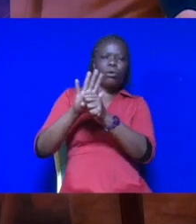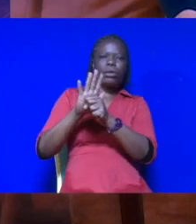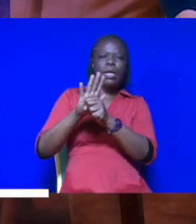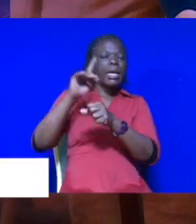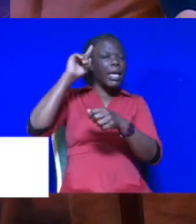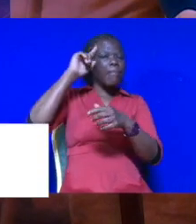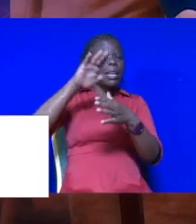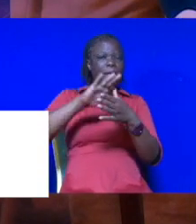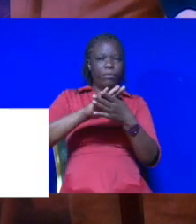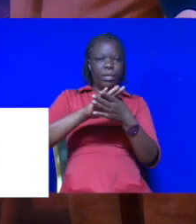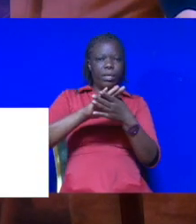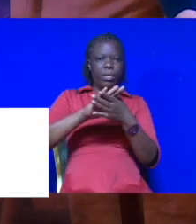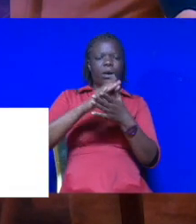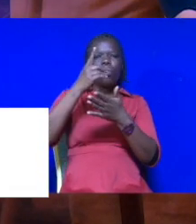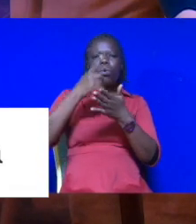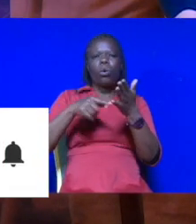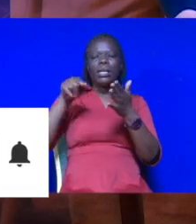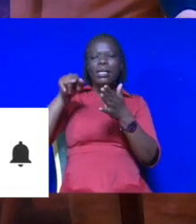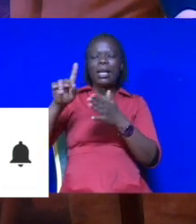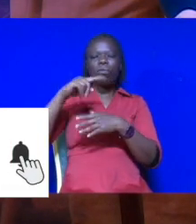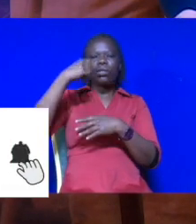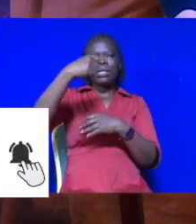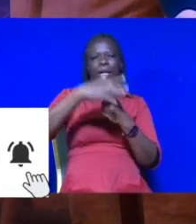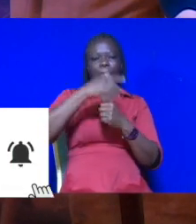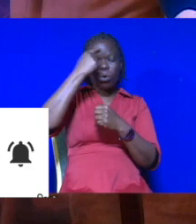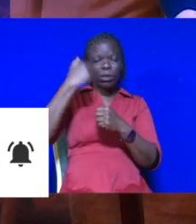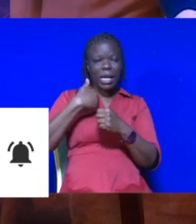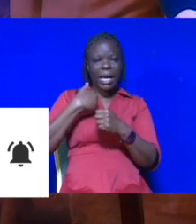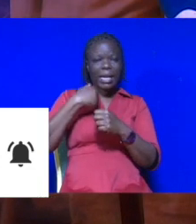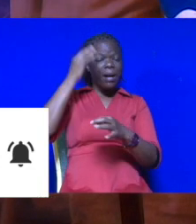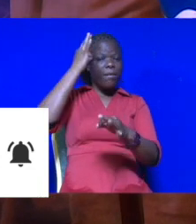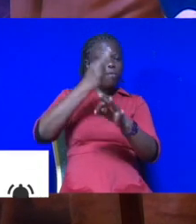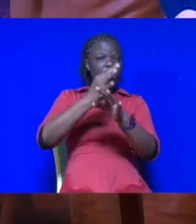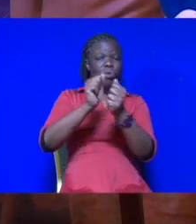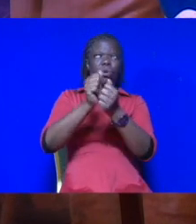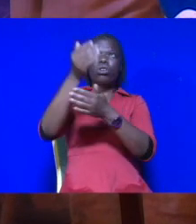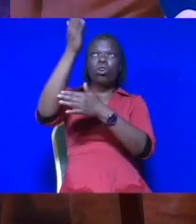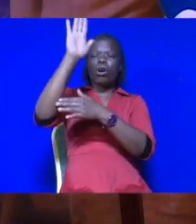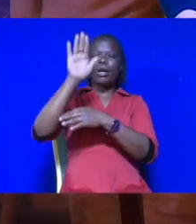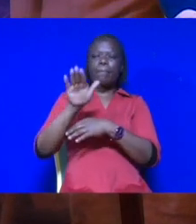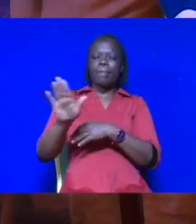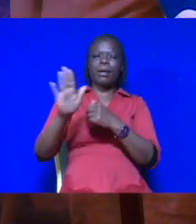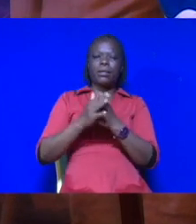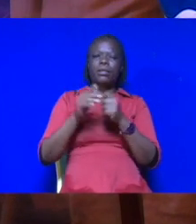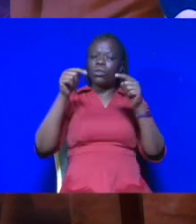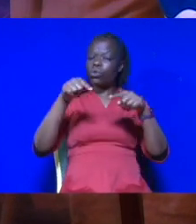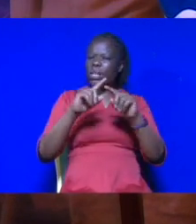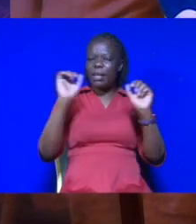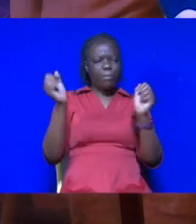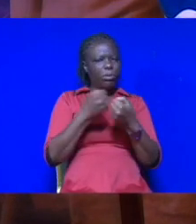Aliamini kile alichokisema kwa sababu alikuwa na imani na Mungu wake. Leo hii huwezi